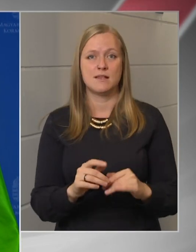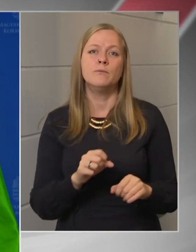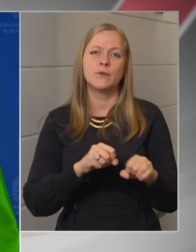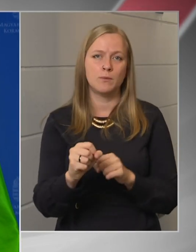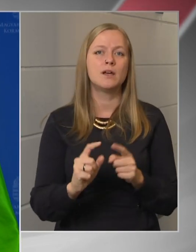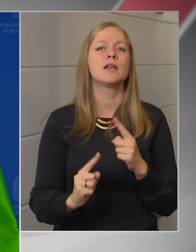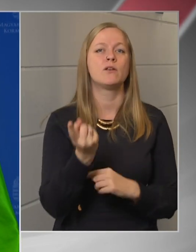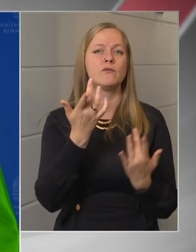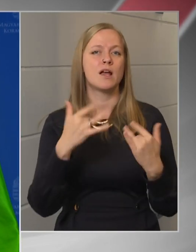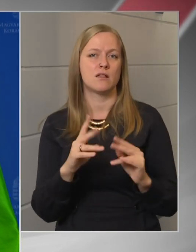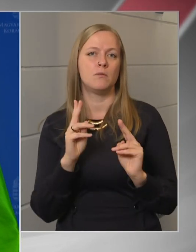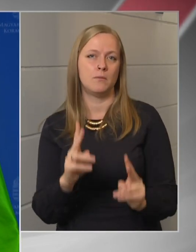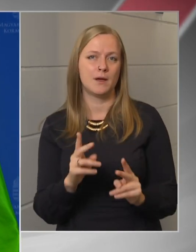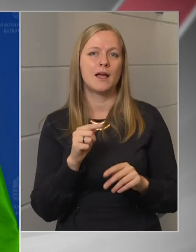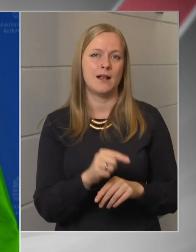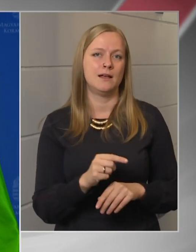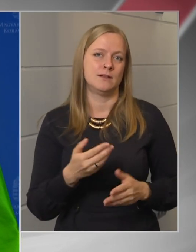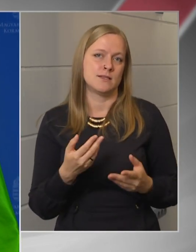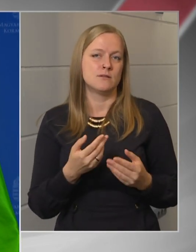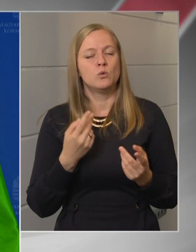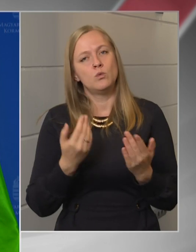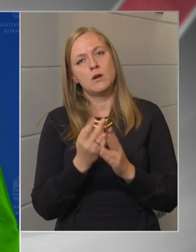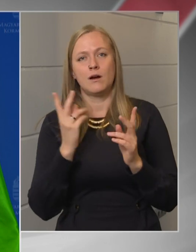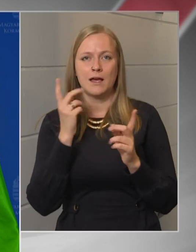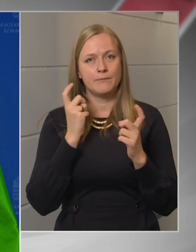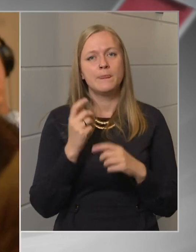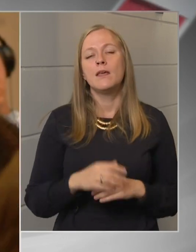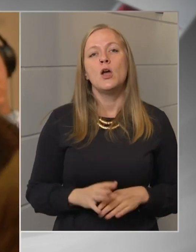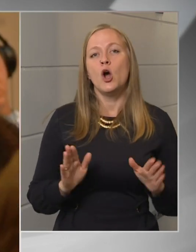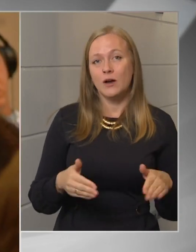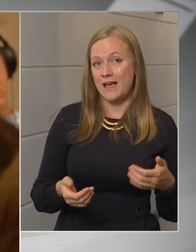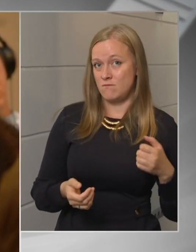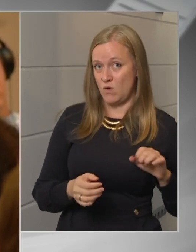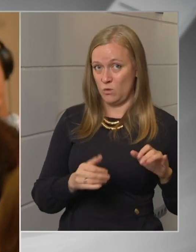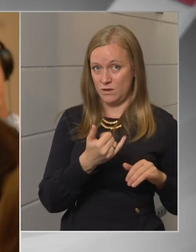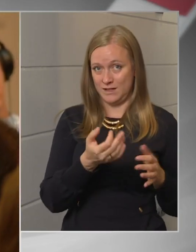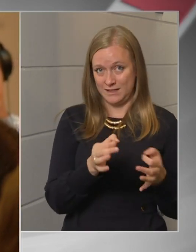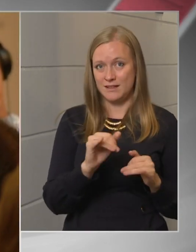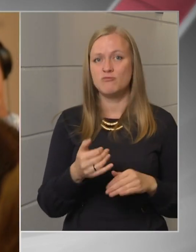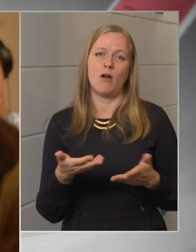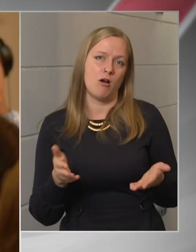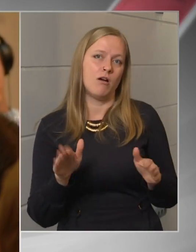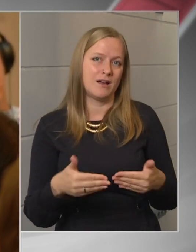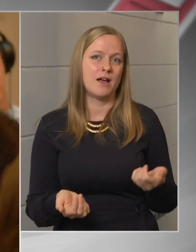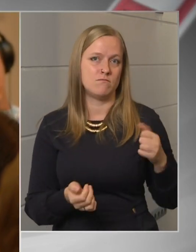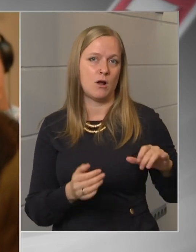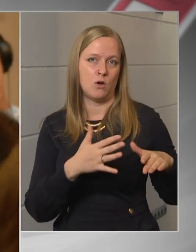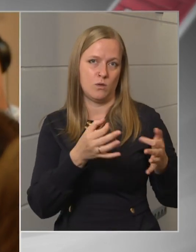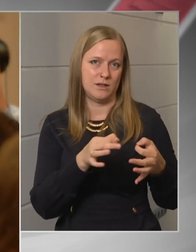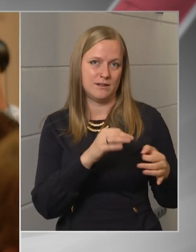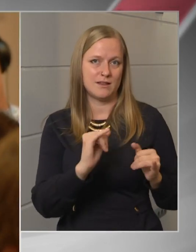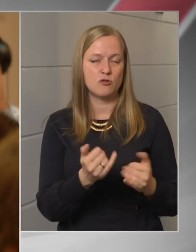rendkívüli helyzetben kell, rendkívüli eszközök kell rendelkezni. Akár baloldali intézkedéseket. Akár meg baloldali intézkedéseket. Köszönöm a másik